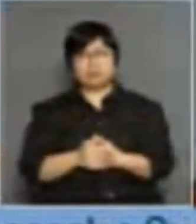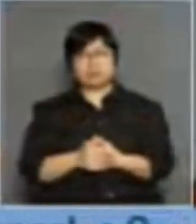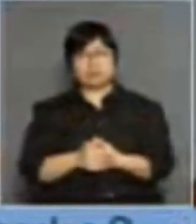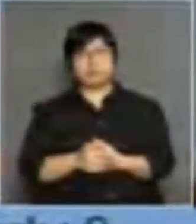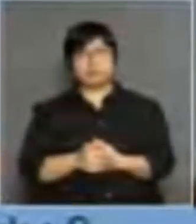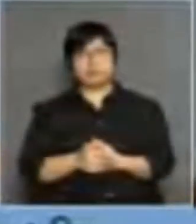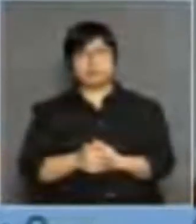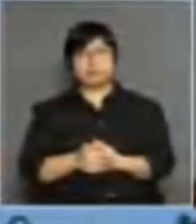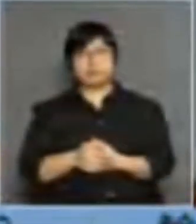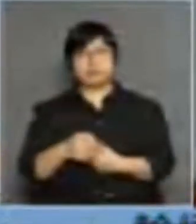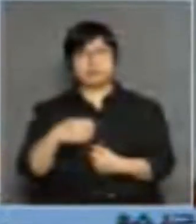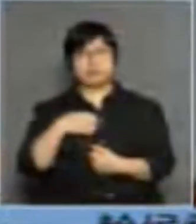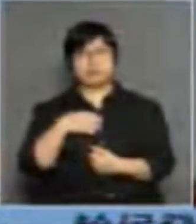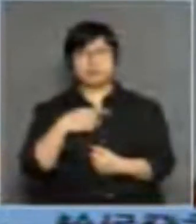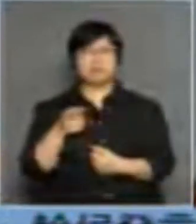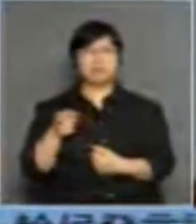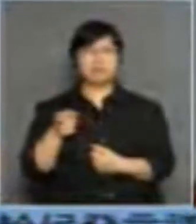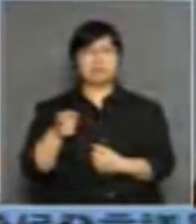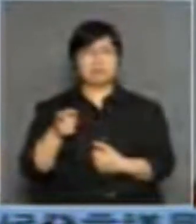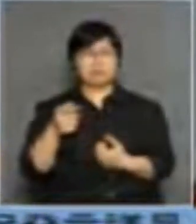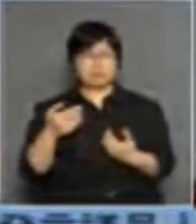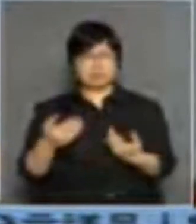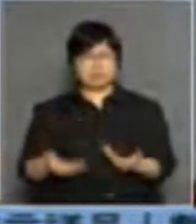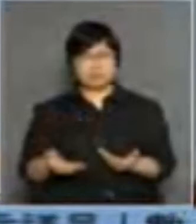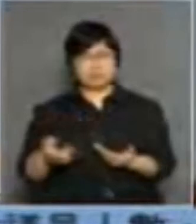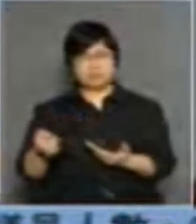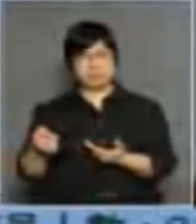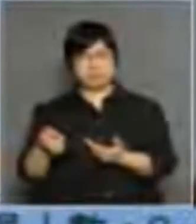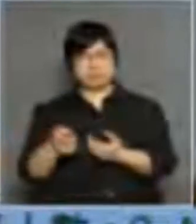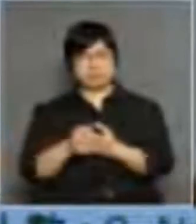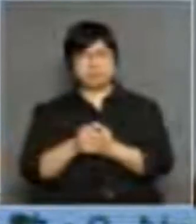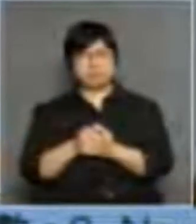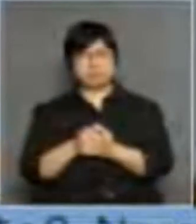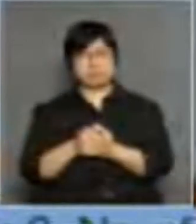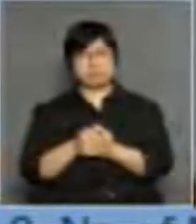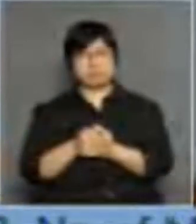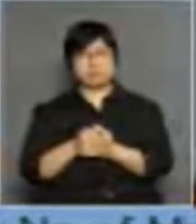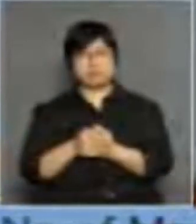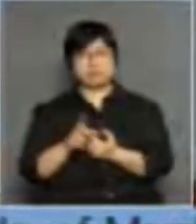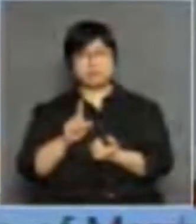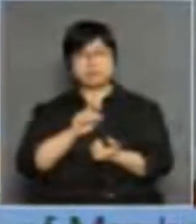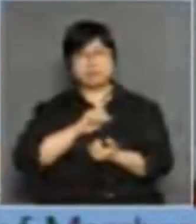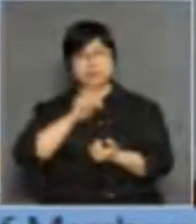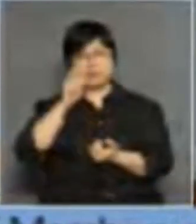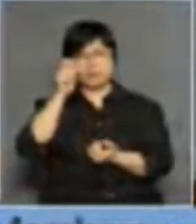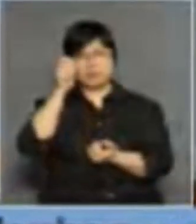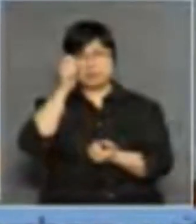那我覺得在這點上面，我自己冇乜特別嘅